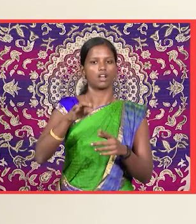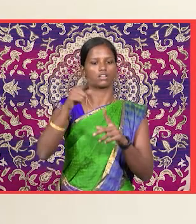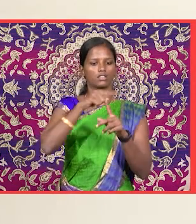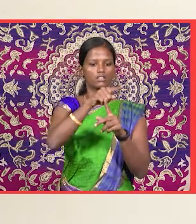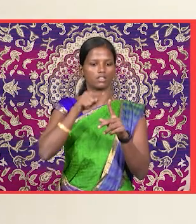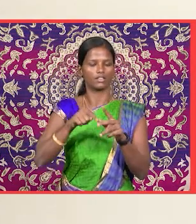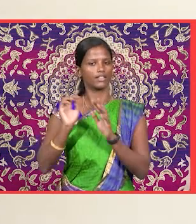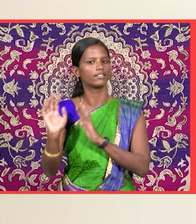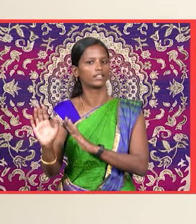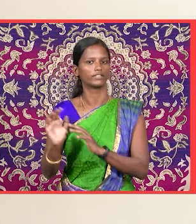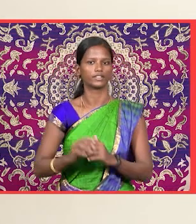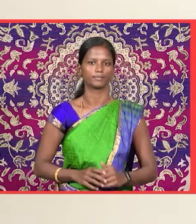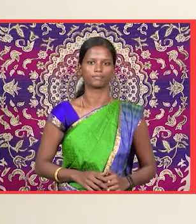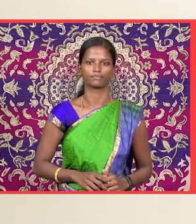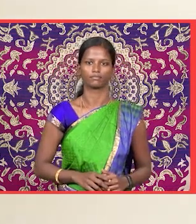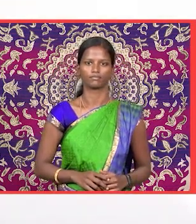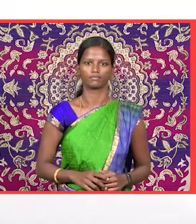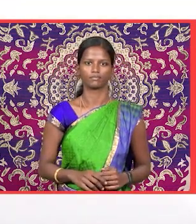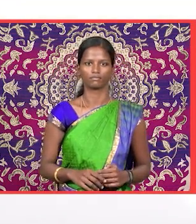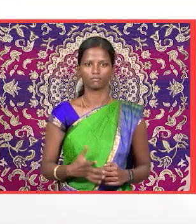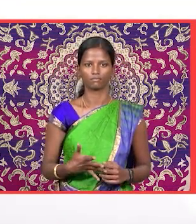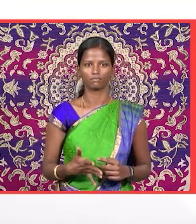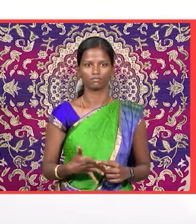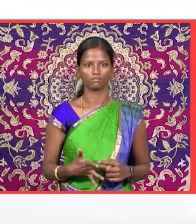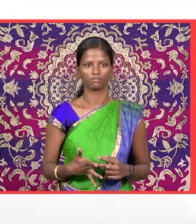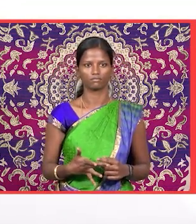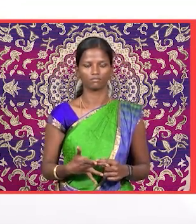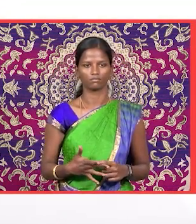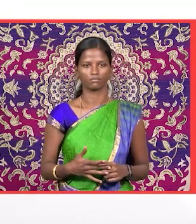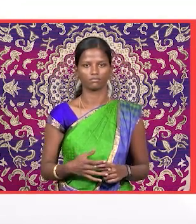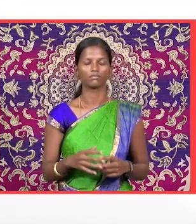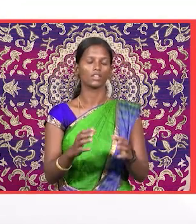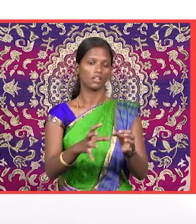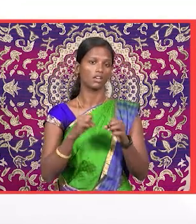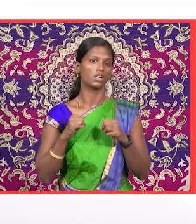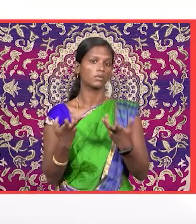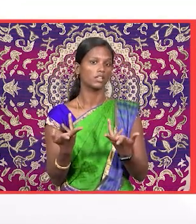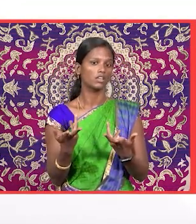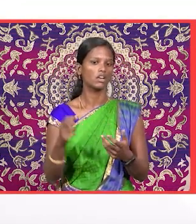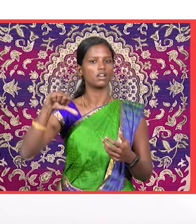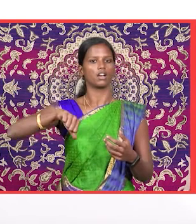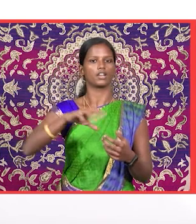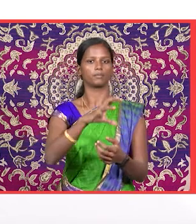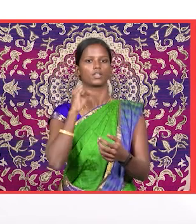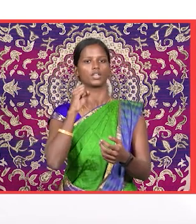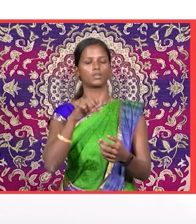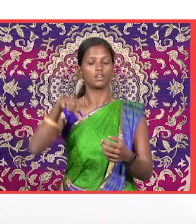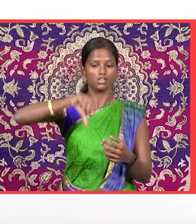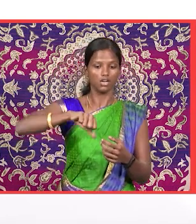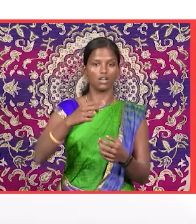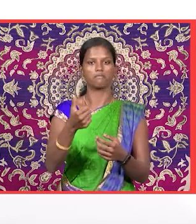எவ்வளோ கொடுத்துருக்காங்க? 4% கொடுத்துருக்காங்க. இப்போ நம்ம நட்டம் கண்டுபிடிக்கணும். நட்டம் கண்டுபிடிச்சாதான் நம்ம என்ன கண்டுபிடிக்க முடியும்? அடக்க